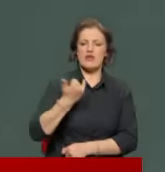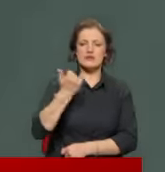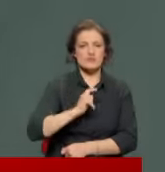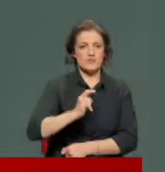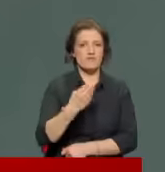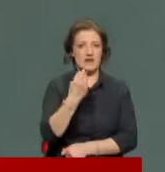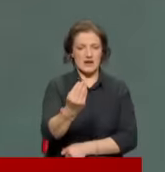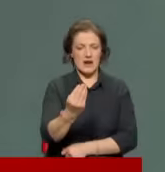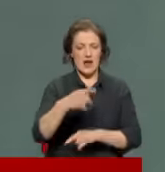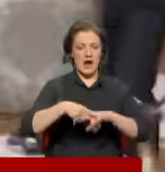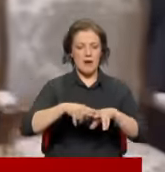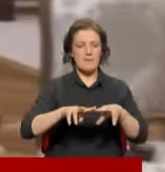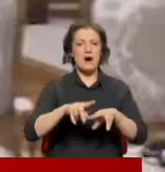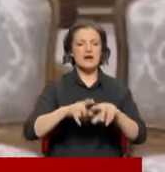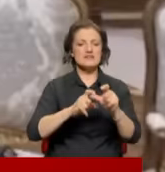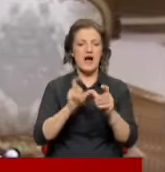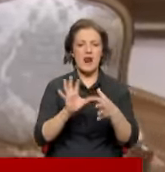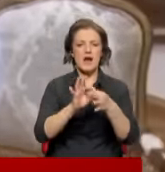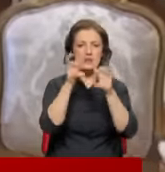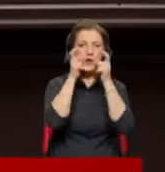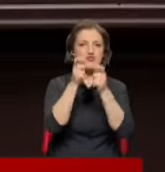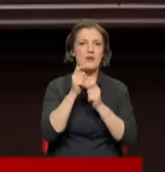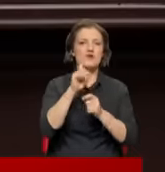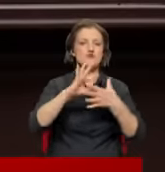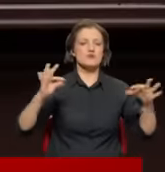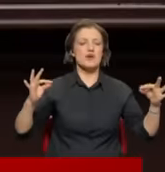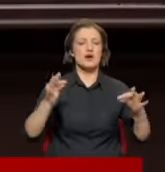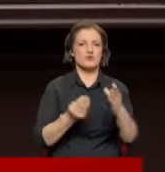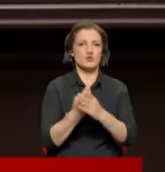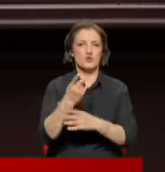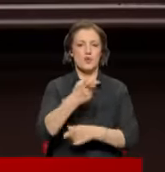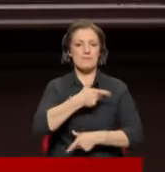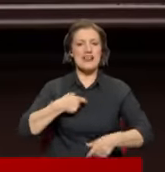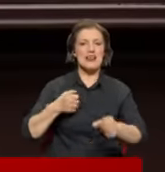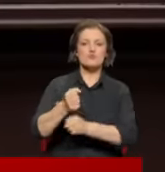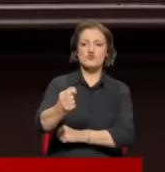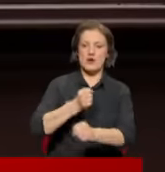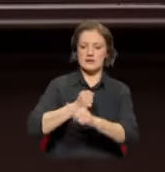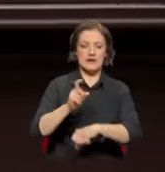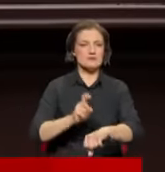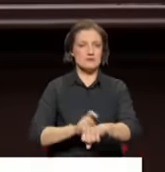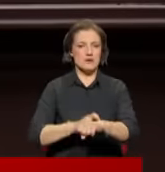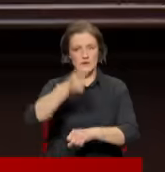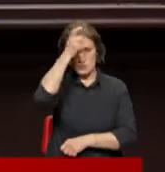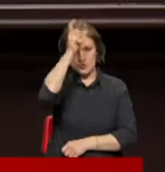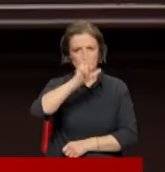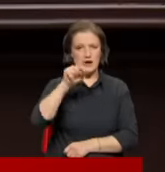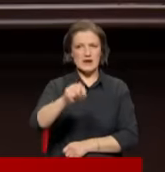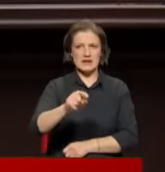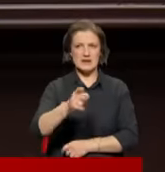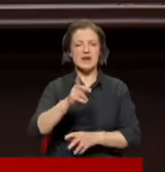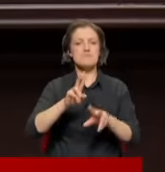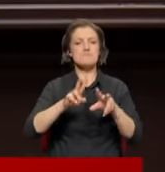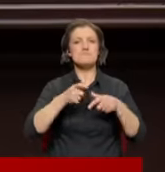yanıt verirken Hamas'la ilgili de dikkat çekici bir cümle kurdu. Milli mücadele sırasında Türkiye'deki